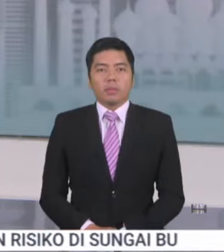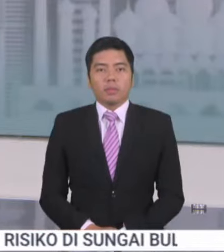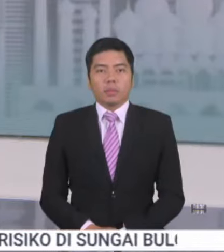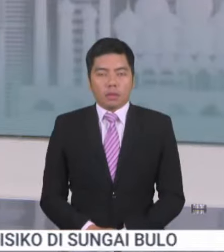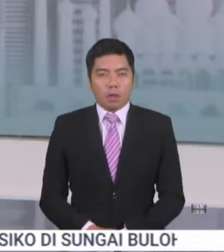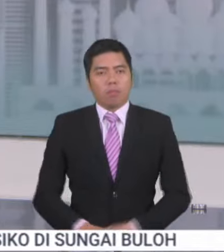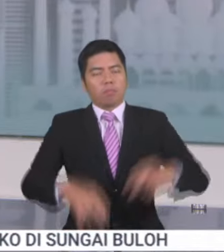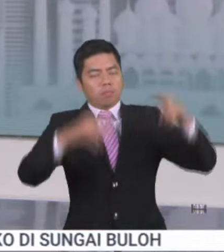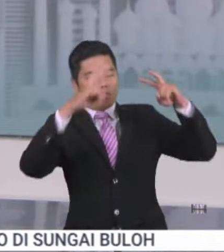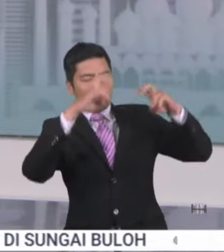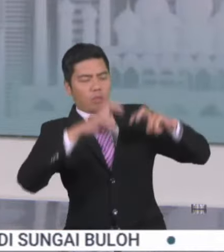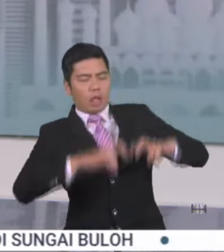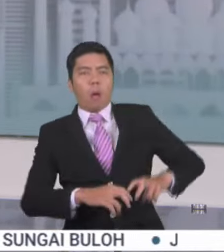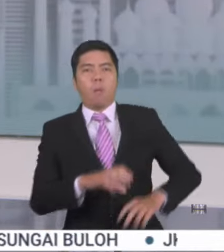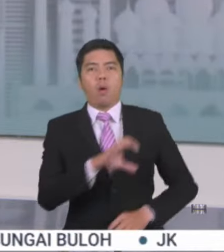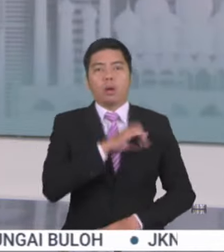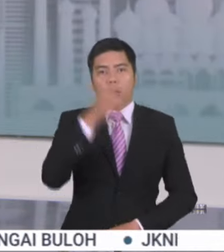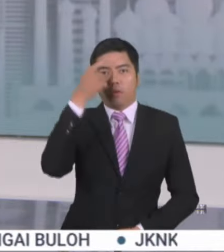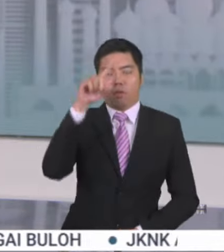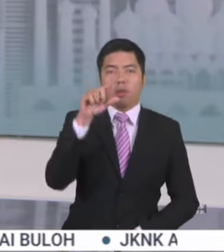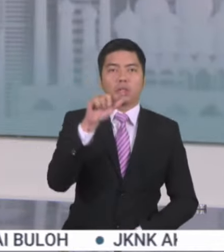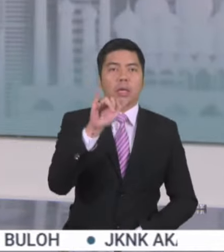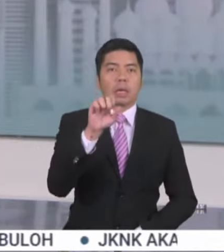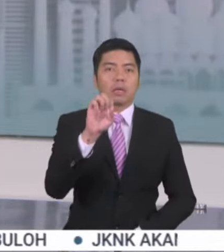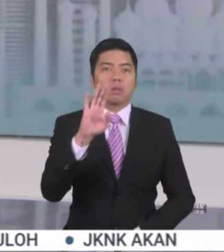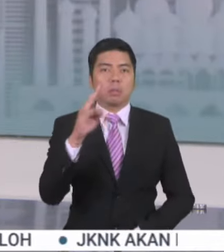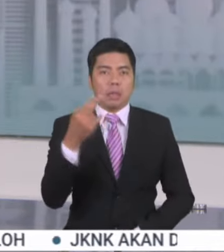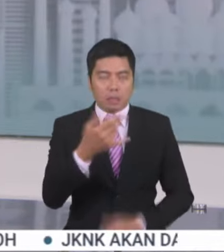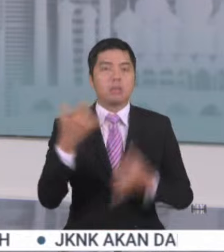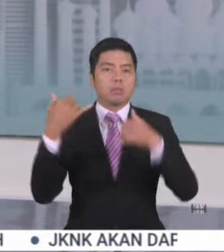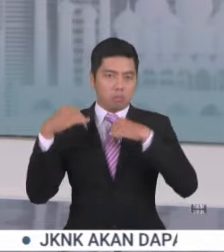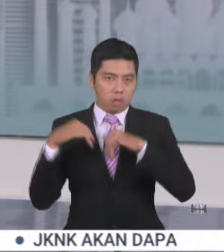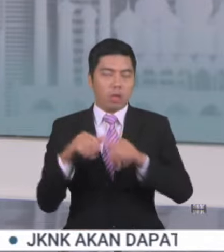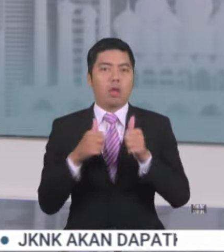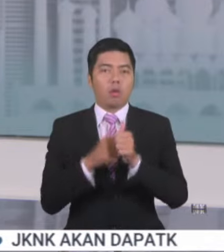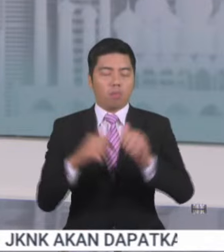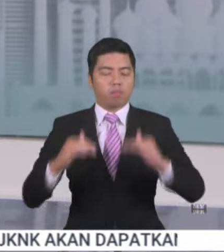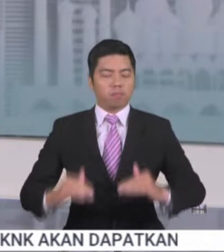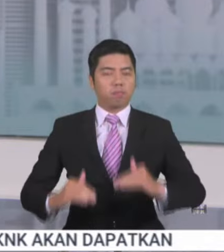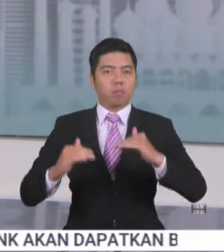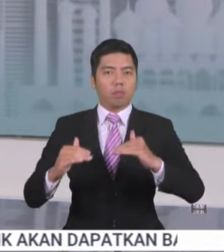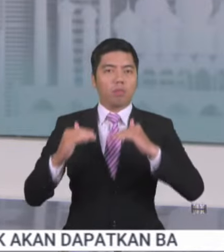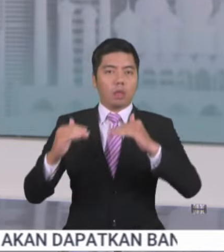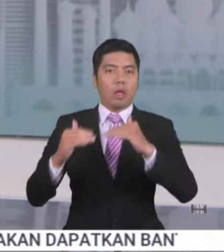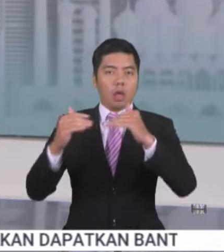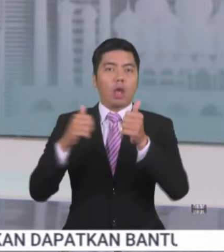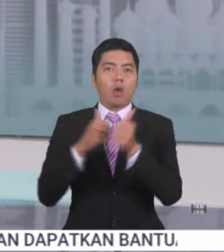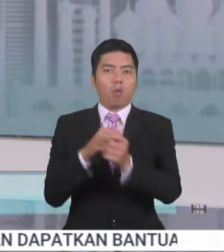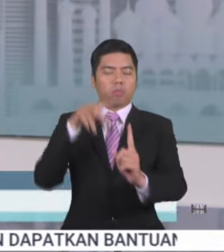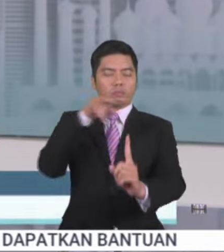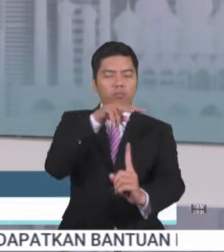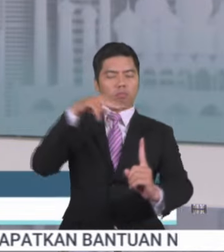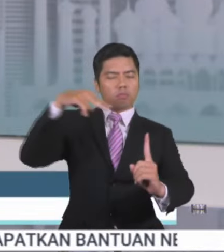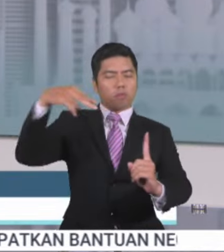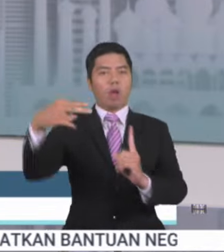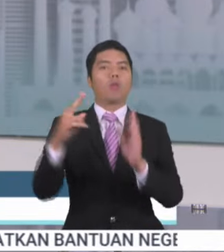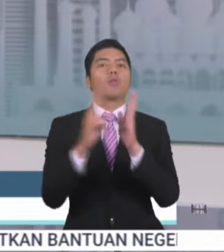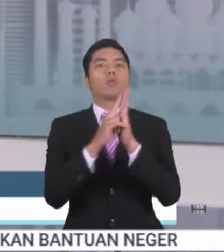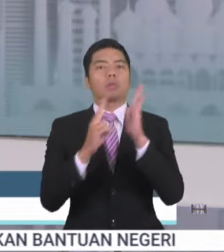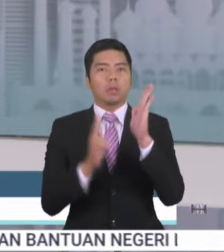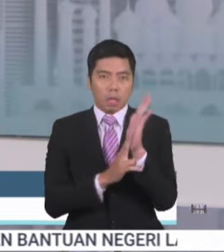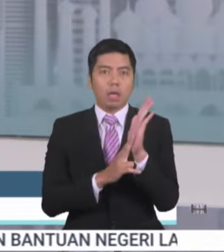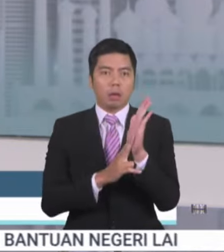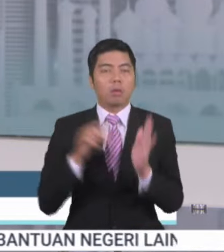Dalam pada itu, siasatan polis terhadap kes GISBH dijalankan secara komprehensif dari pelbagai sudut peruntukan